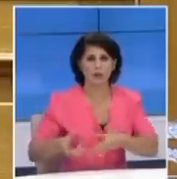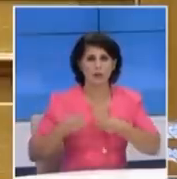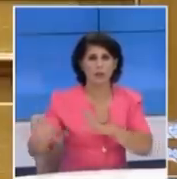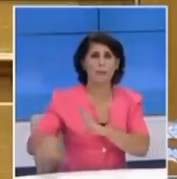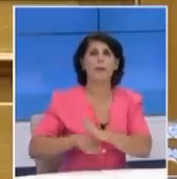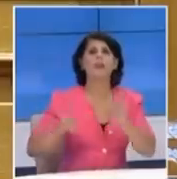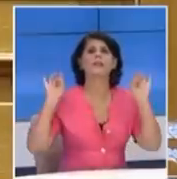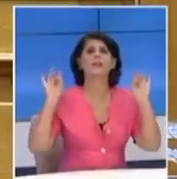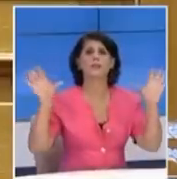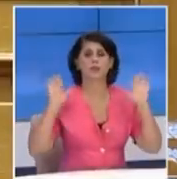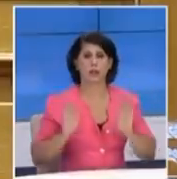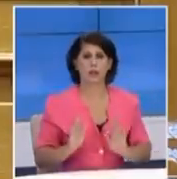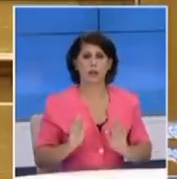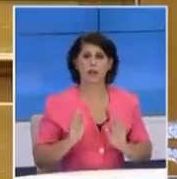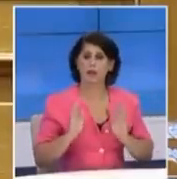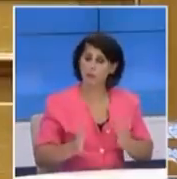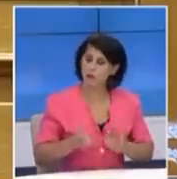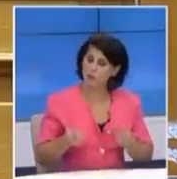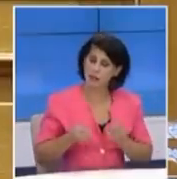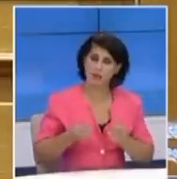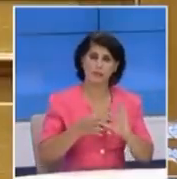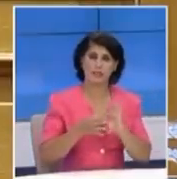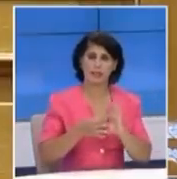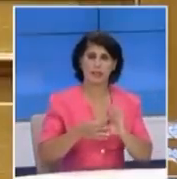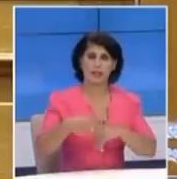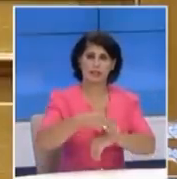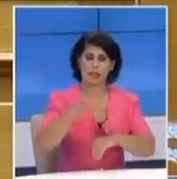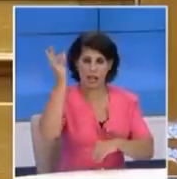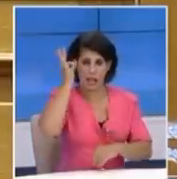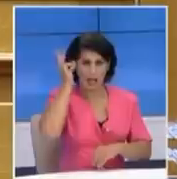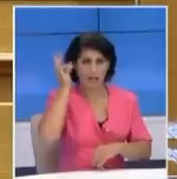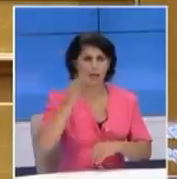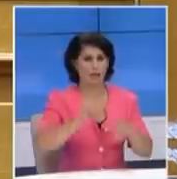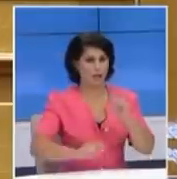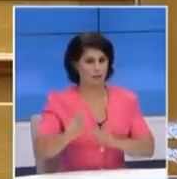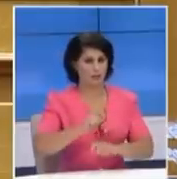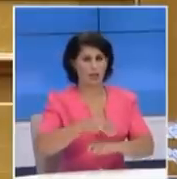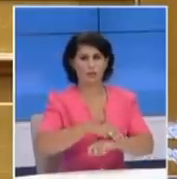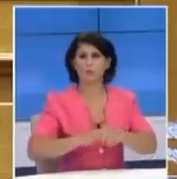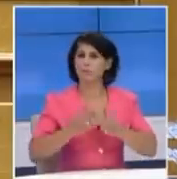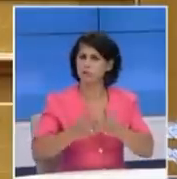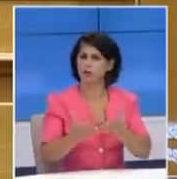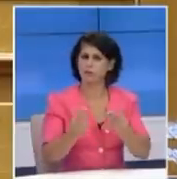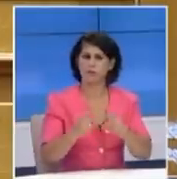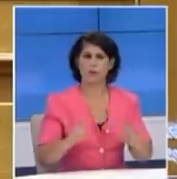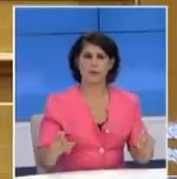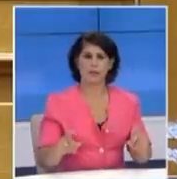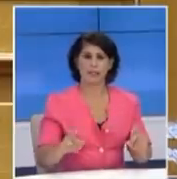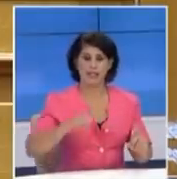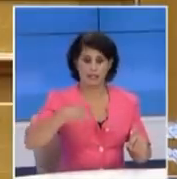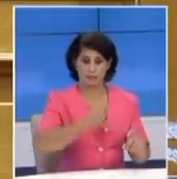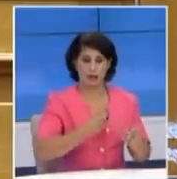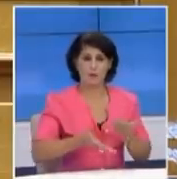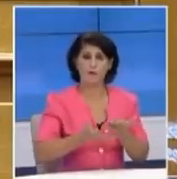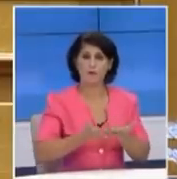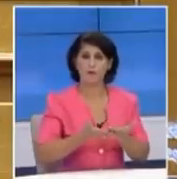είναι η πραγματικότητα. Και μπορούμε να κάνουμε συνεργασία με τους Γάλλους, να φύγει πλοίων κτλ. Εδώ η Ισπανία, η φιλική μας Ισπανία, βοηθάει στην